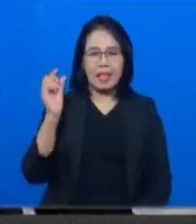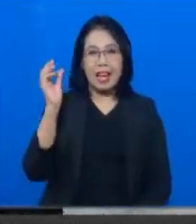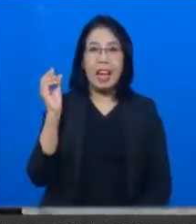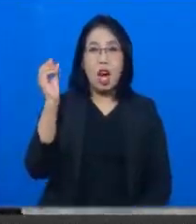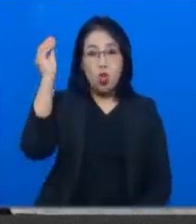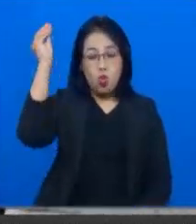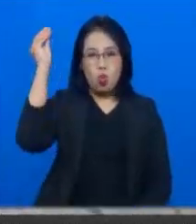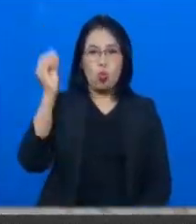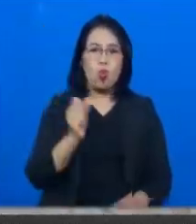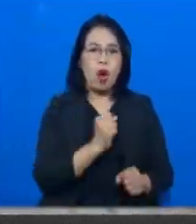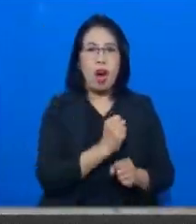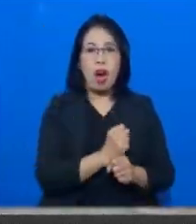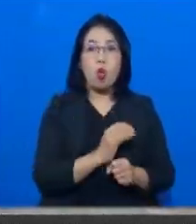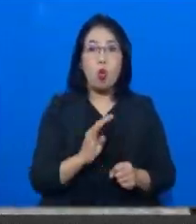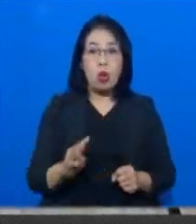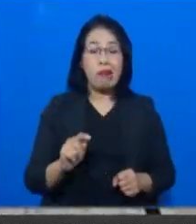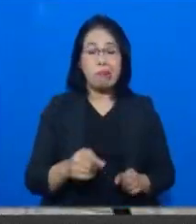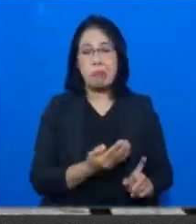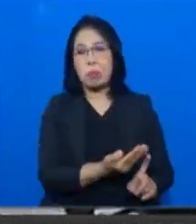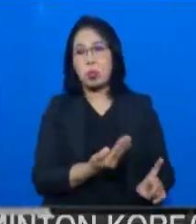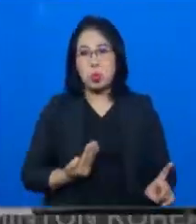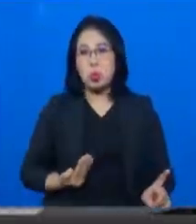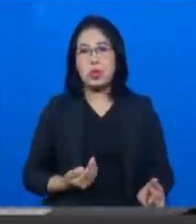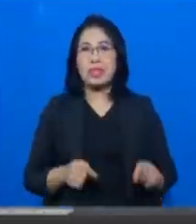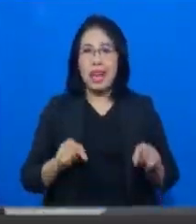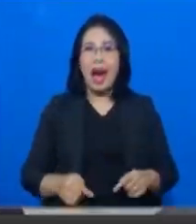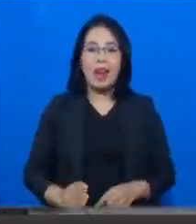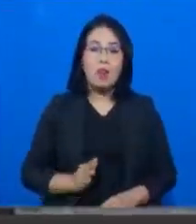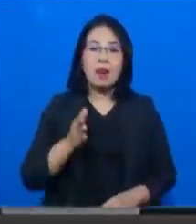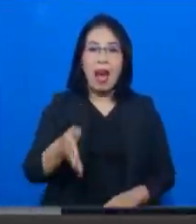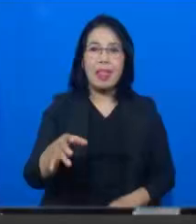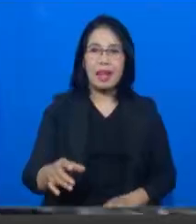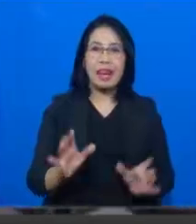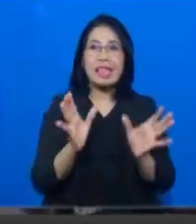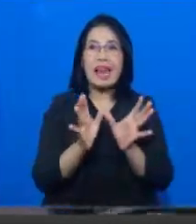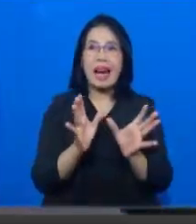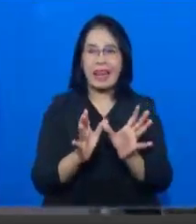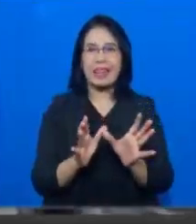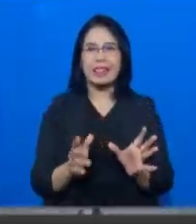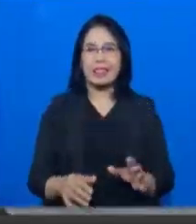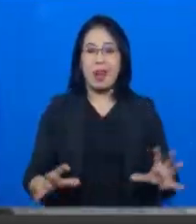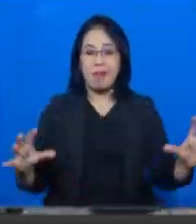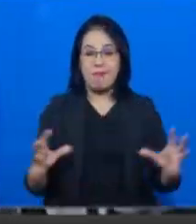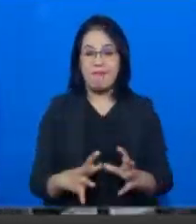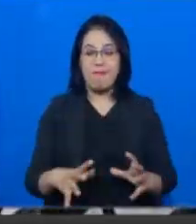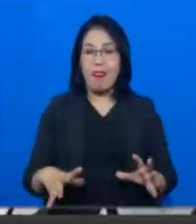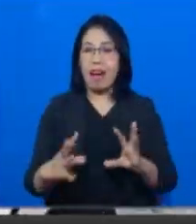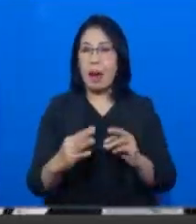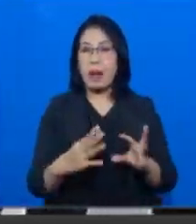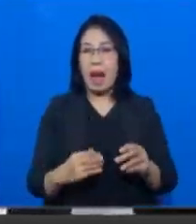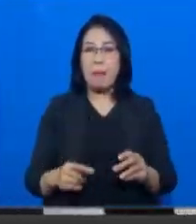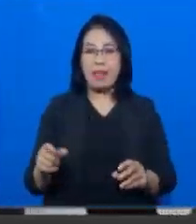candaan Erlangga kepada Bahlil saat berada di IKN pada Senin pagi. Kursinya Pak Kapolri aja diambil lah Bapak.